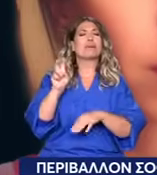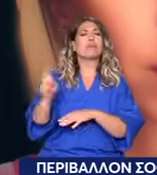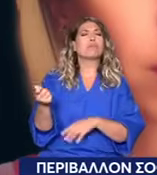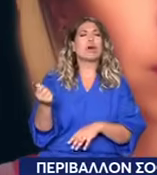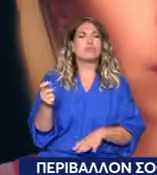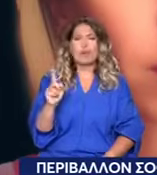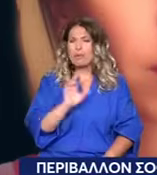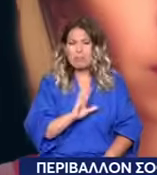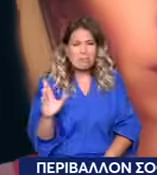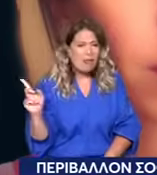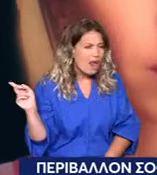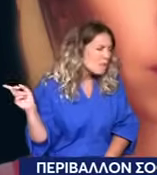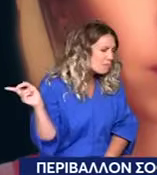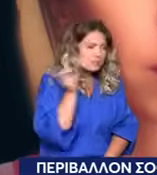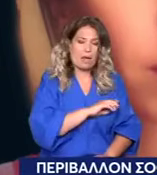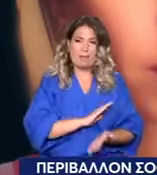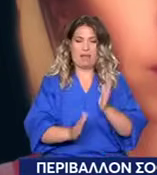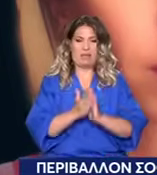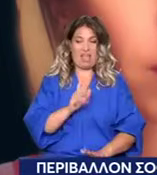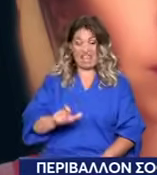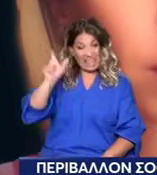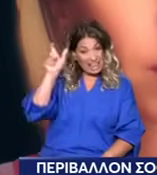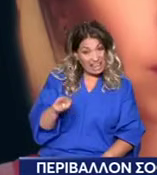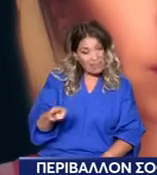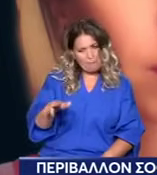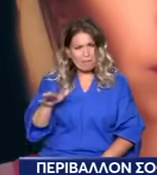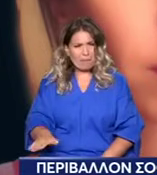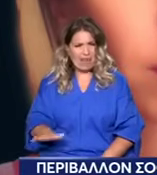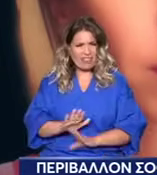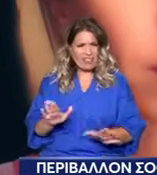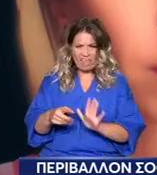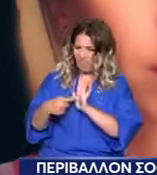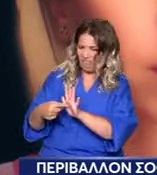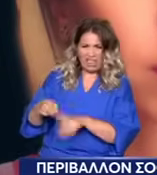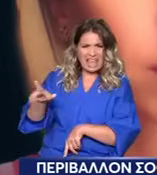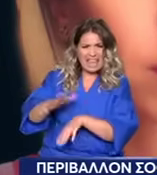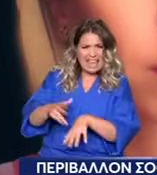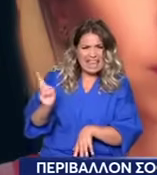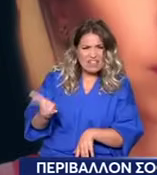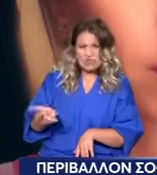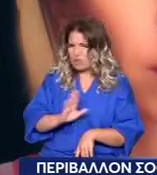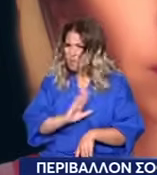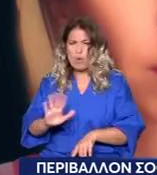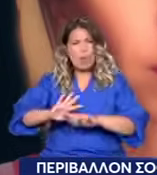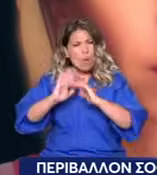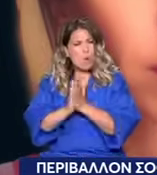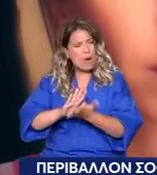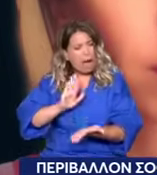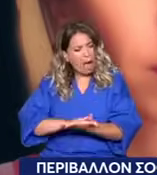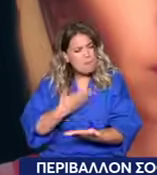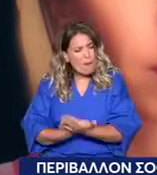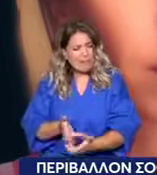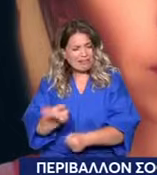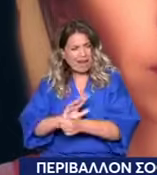Αυτή η λανθασμένη πληροφορία κάνει το θύμα και το παιδί της να κινδυνεύουν χωρίς λόγο. Έχει καταθέσει όλα τα στοιχεία στη δικαιοσύνη. Τα μηνύματα